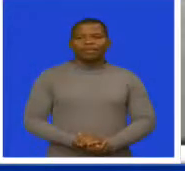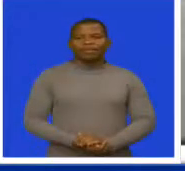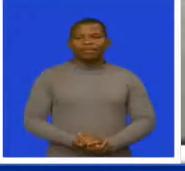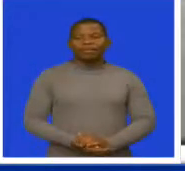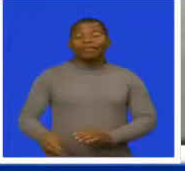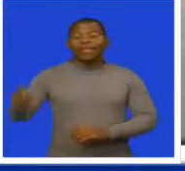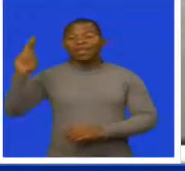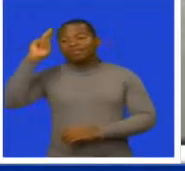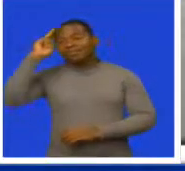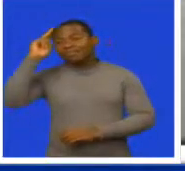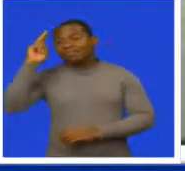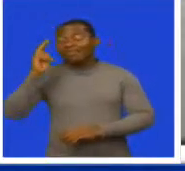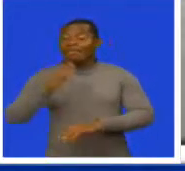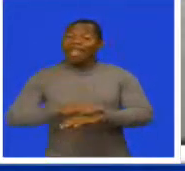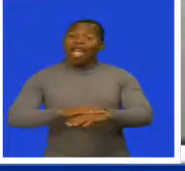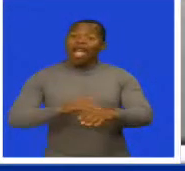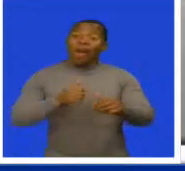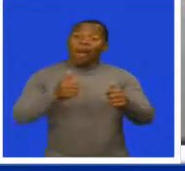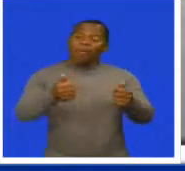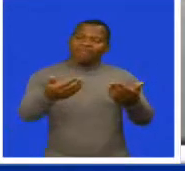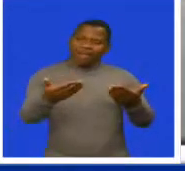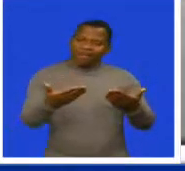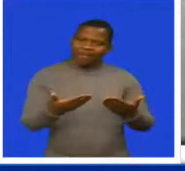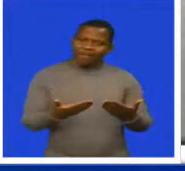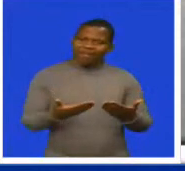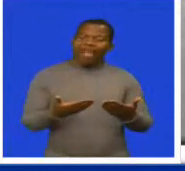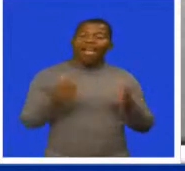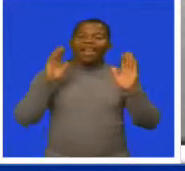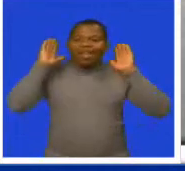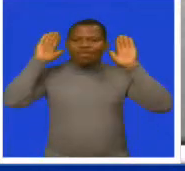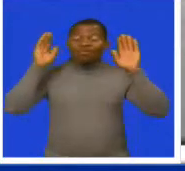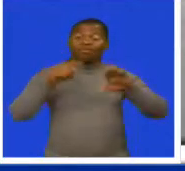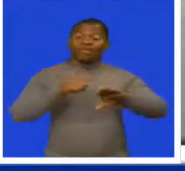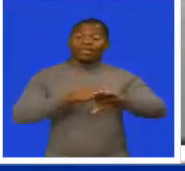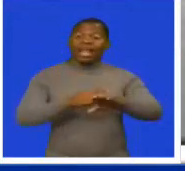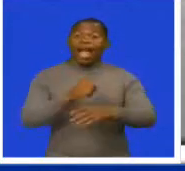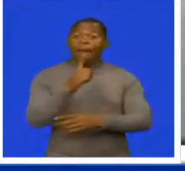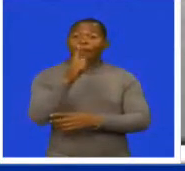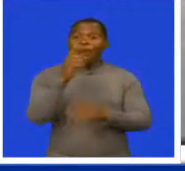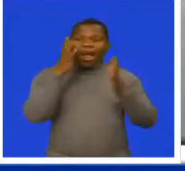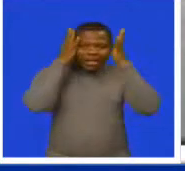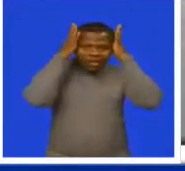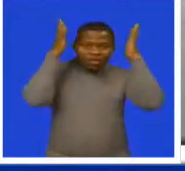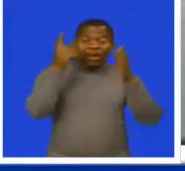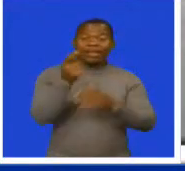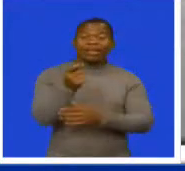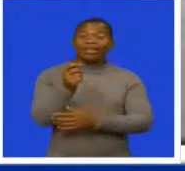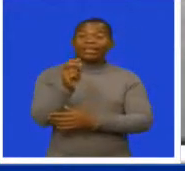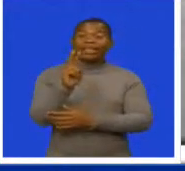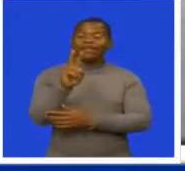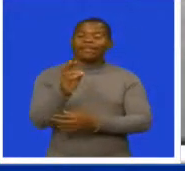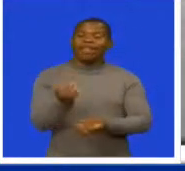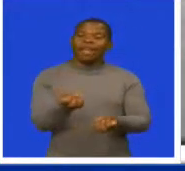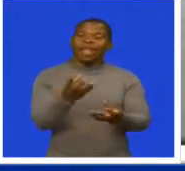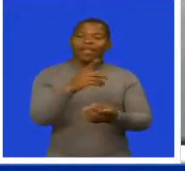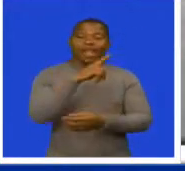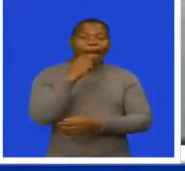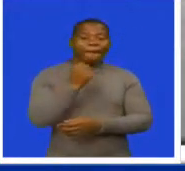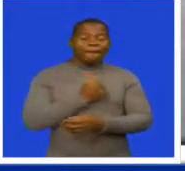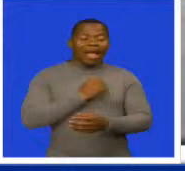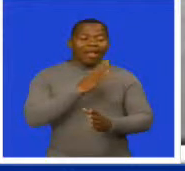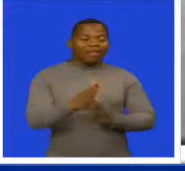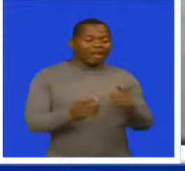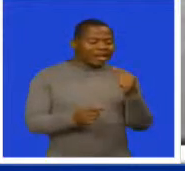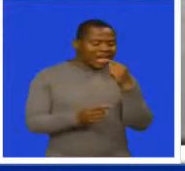Malanga Masha Sinfuselis, Nemugeli Tinzabeni Tasemini, Little Lam Sakato, Eswatini TV, Gumuele Sichano, Libito Laming, Samgel Sue